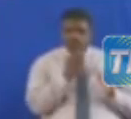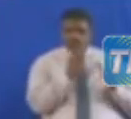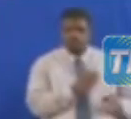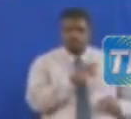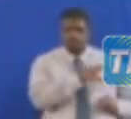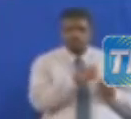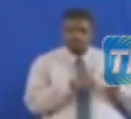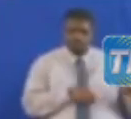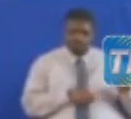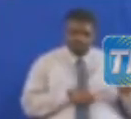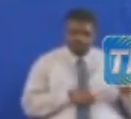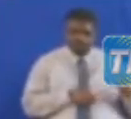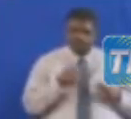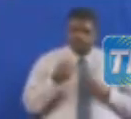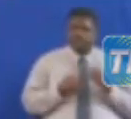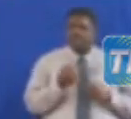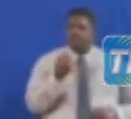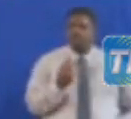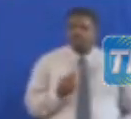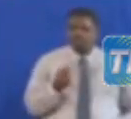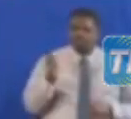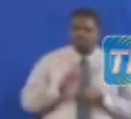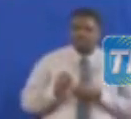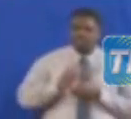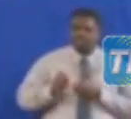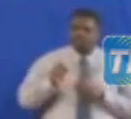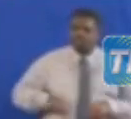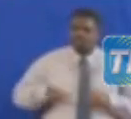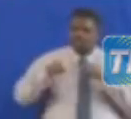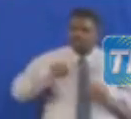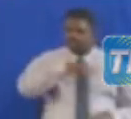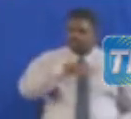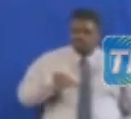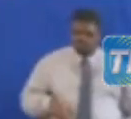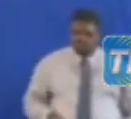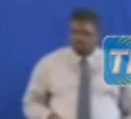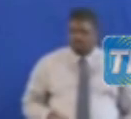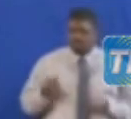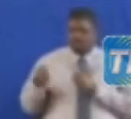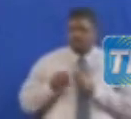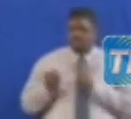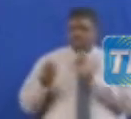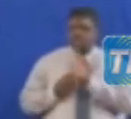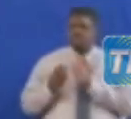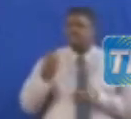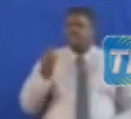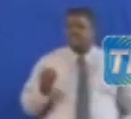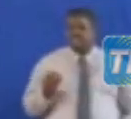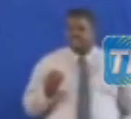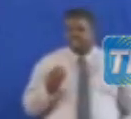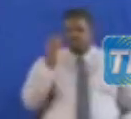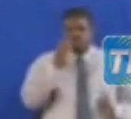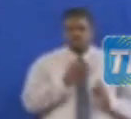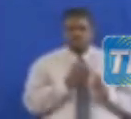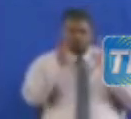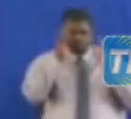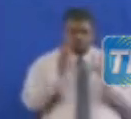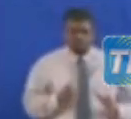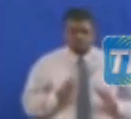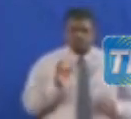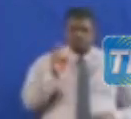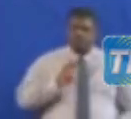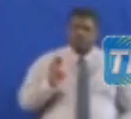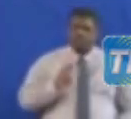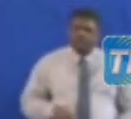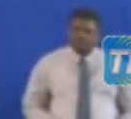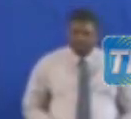wakuu wa mikoa, magari mawili ni ya makatibu tawala wa mikoa na magari 74 ni kwa ajili ya wakuu wa